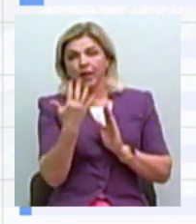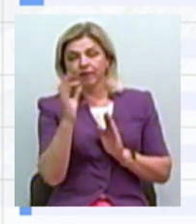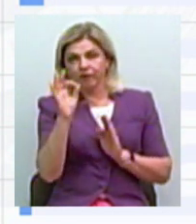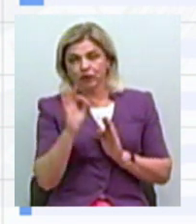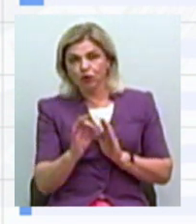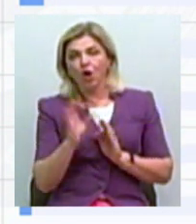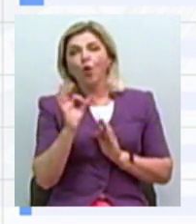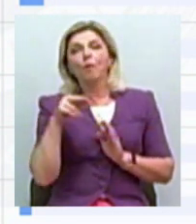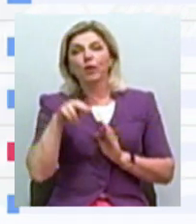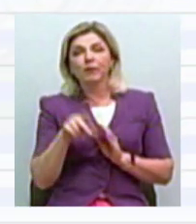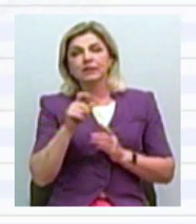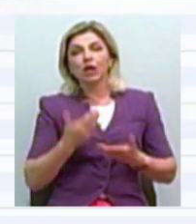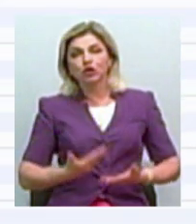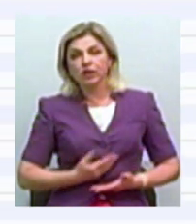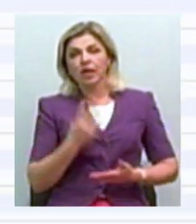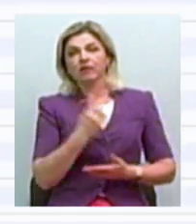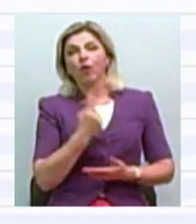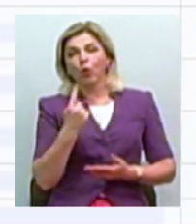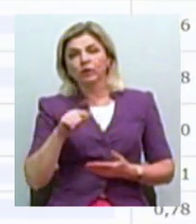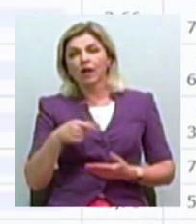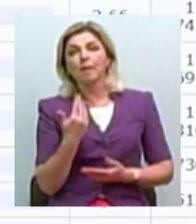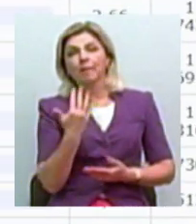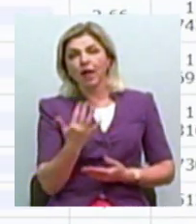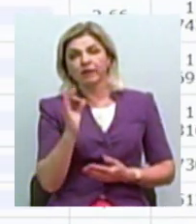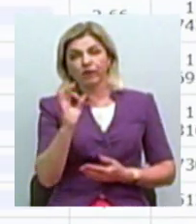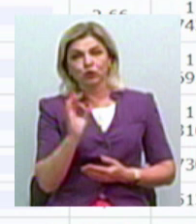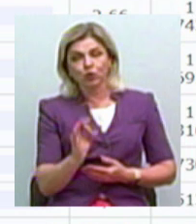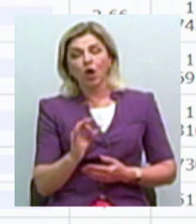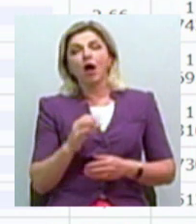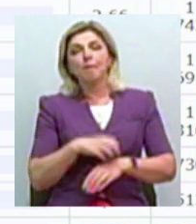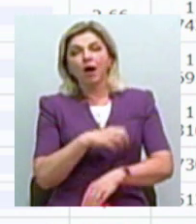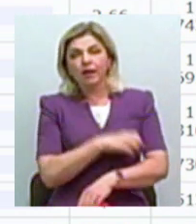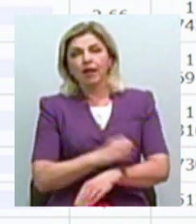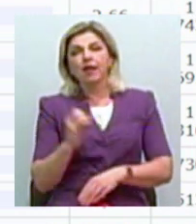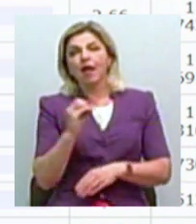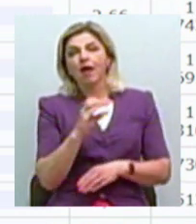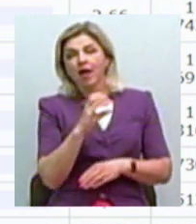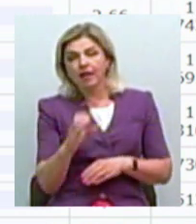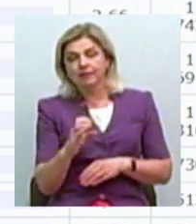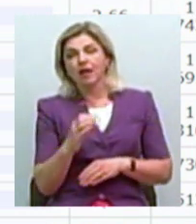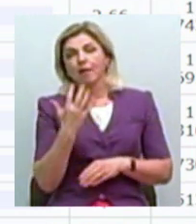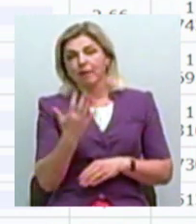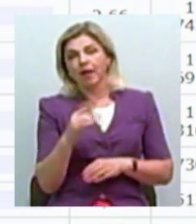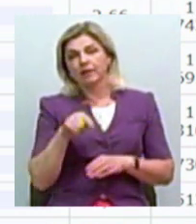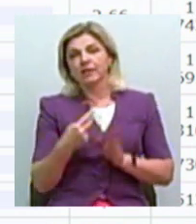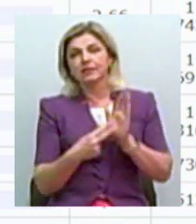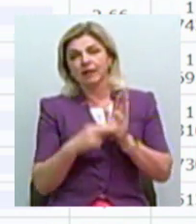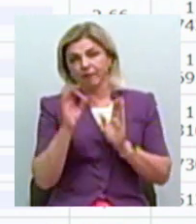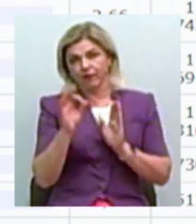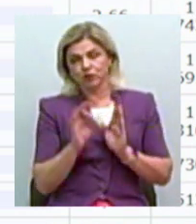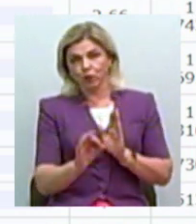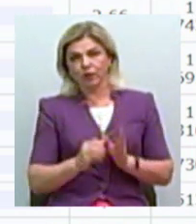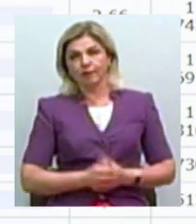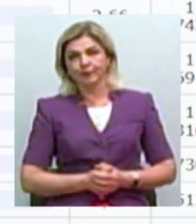Опозиційна платформа «За життя» набрала 21,5%. Політична партія «Європейська солідарність» –